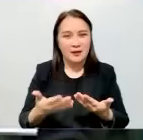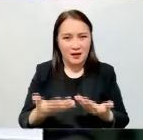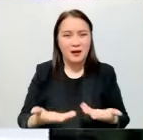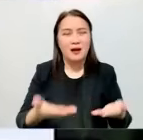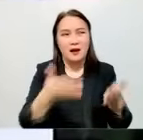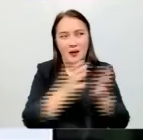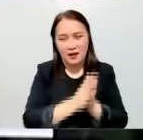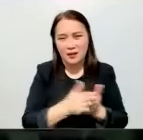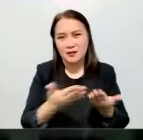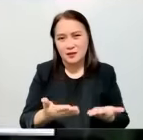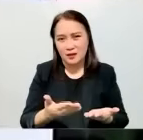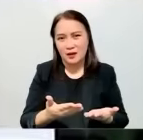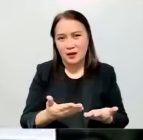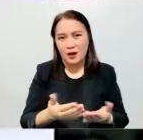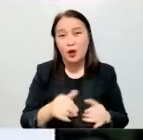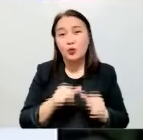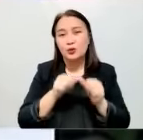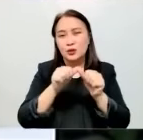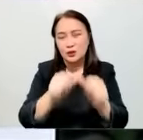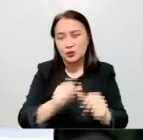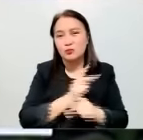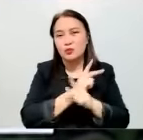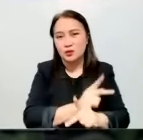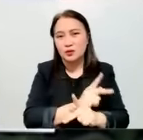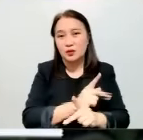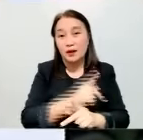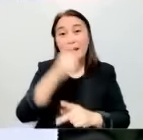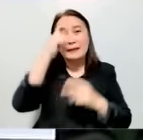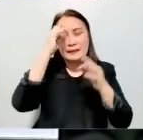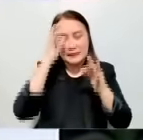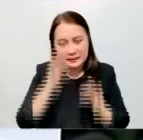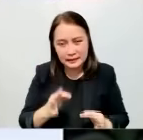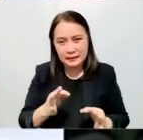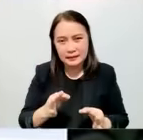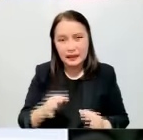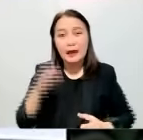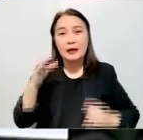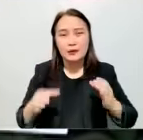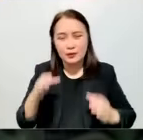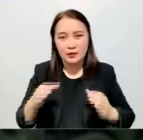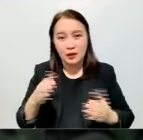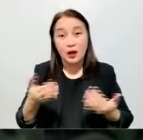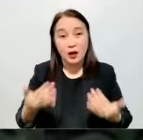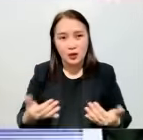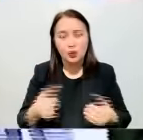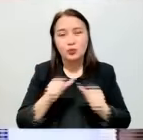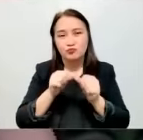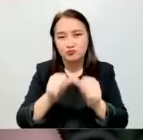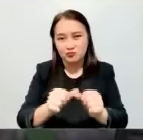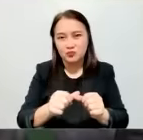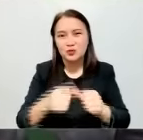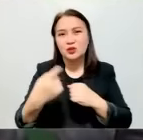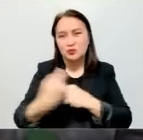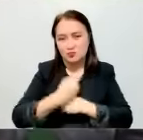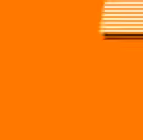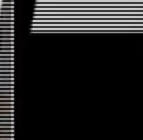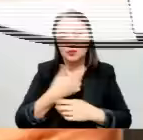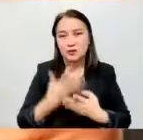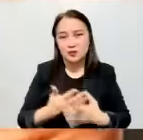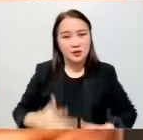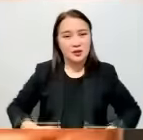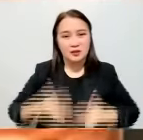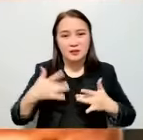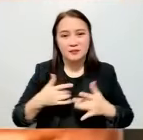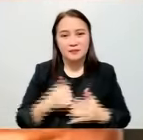permanenteng proteksyon ang desisyon ng korte. Lalo't nakatatanggap pa rin daw sila ng banta sa kanilang buhay.